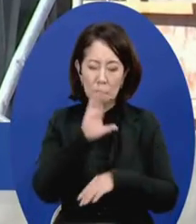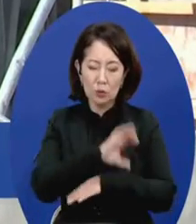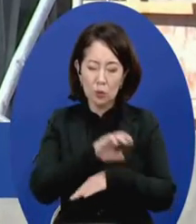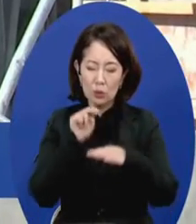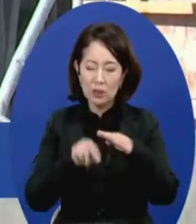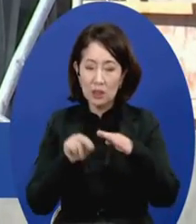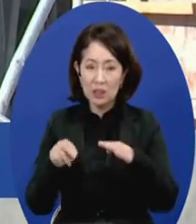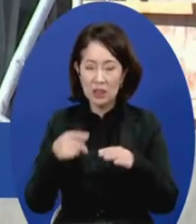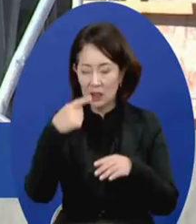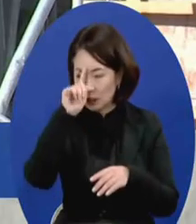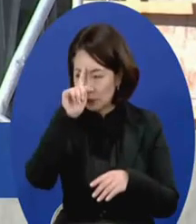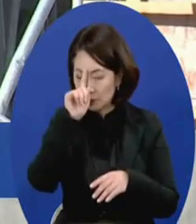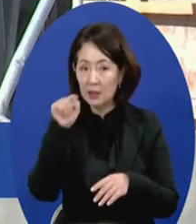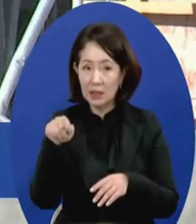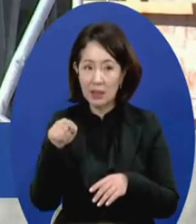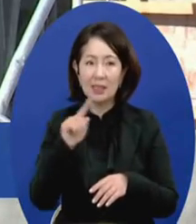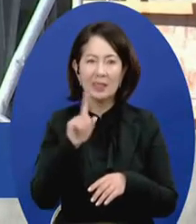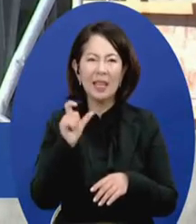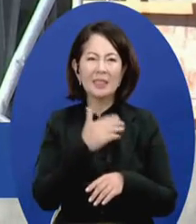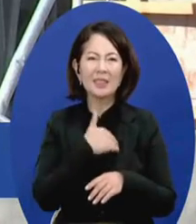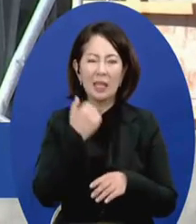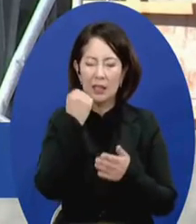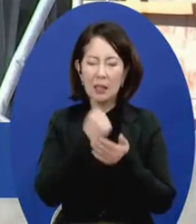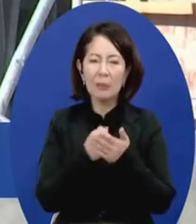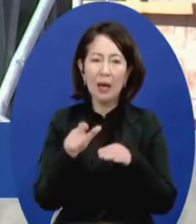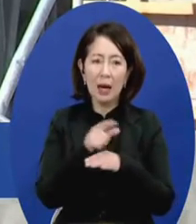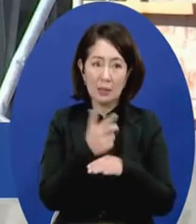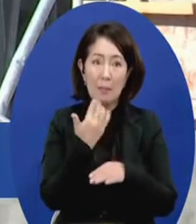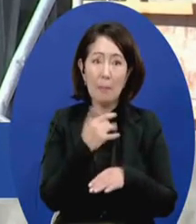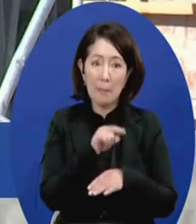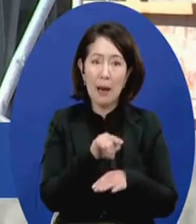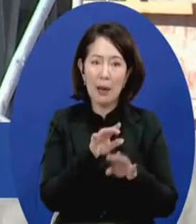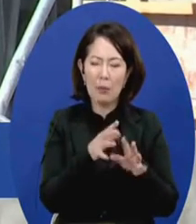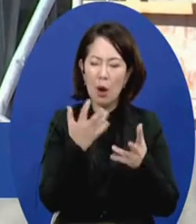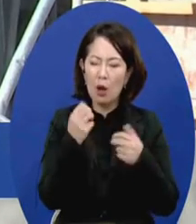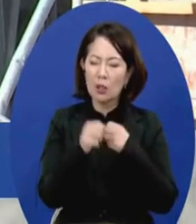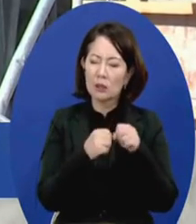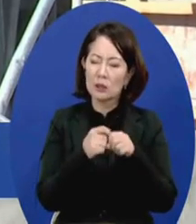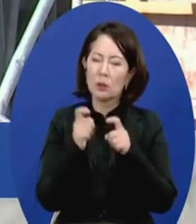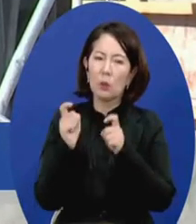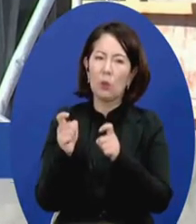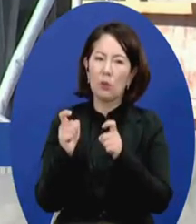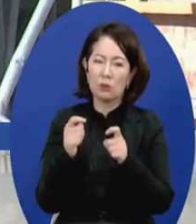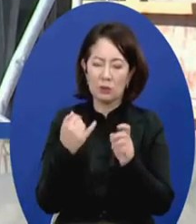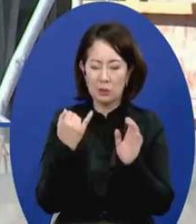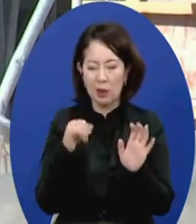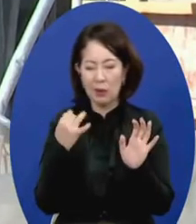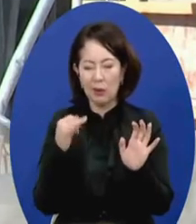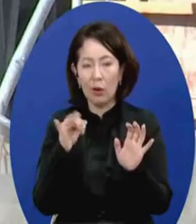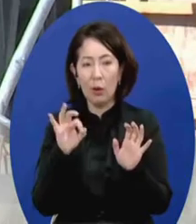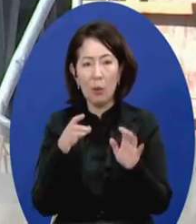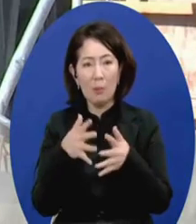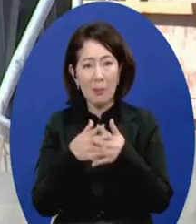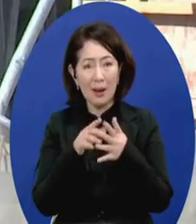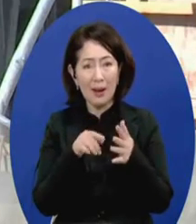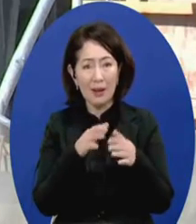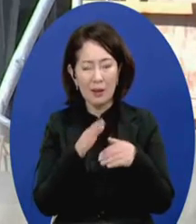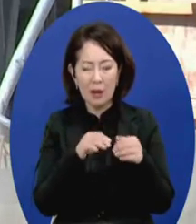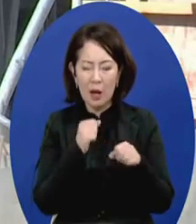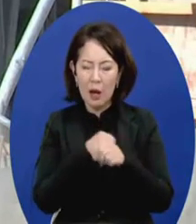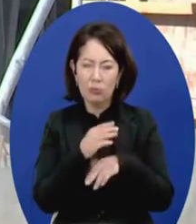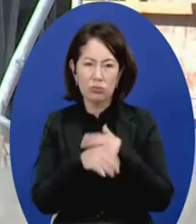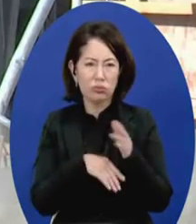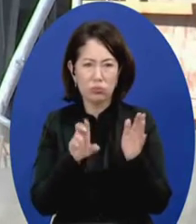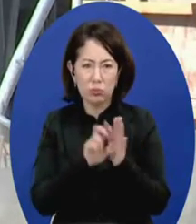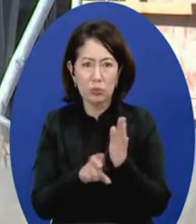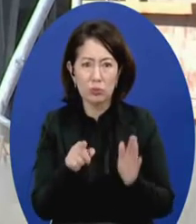сургууль, цэцэрлэг, иммлэг, одоо засаг даргын тамгын газрын байруудад олон жил болсон хуучирсан, одоо 70-80 оны байрлалууд нь үйл ажиллагаа явуулах боломжгүй